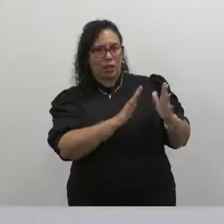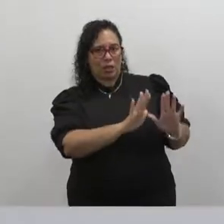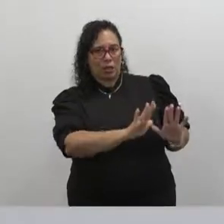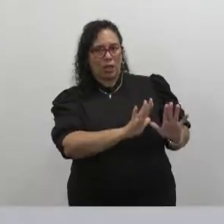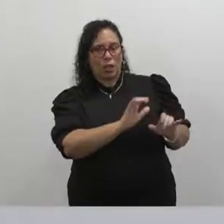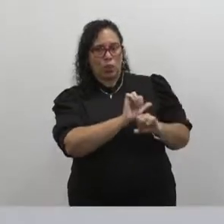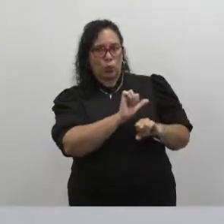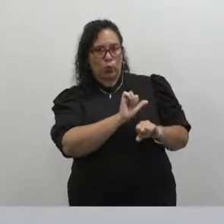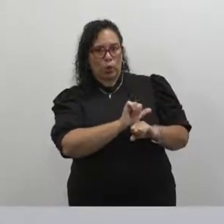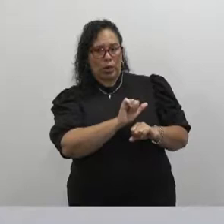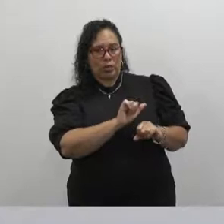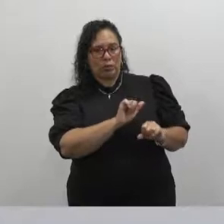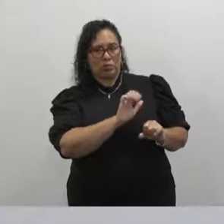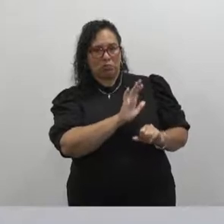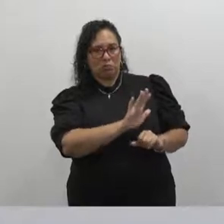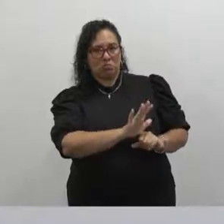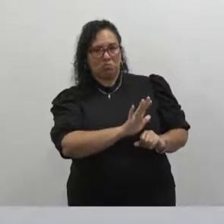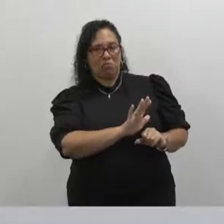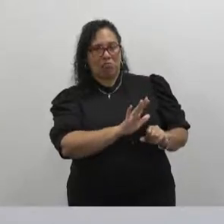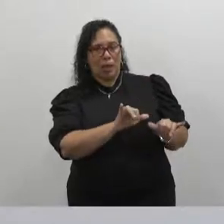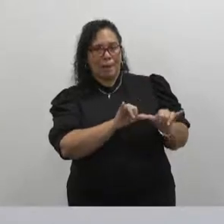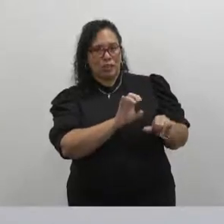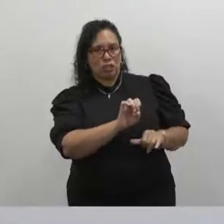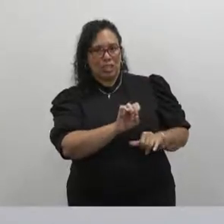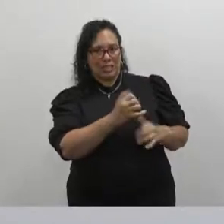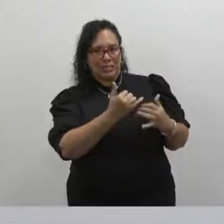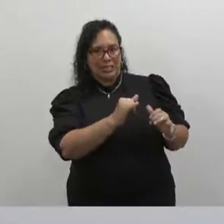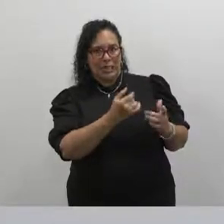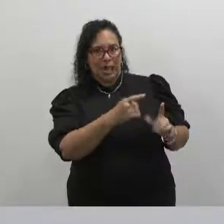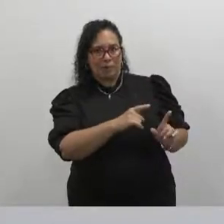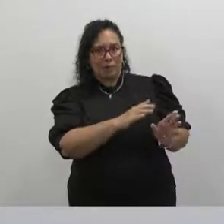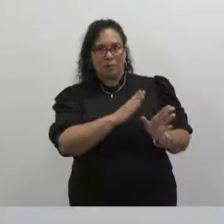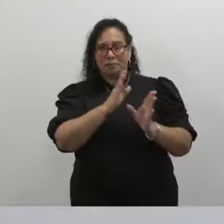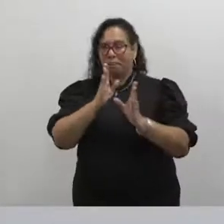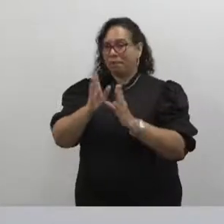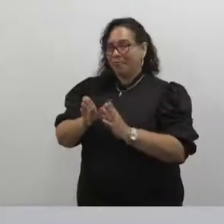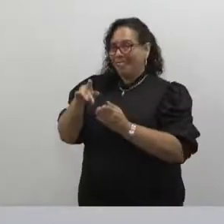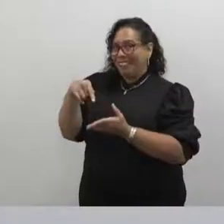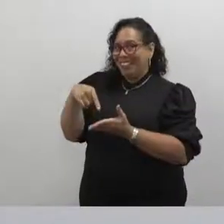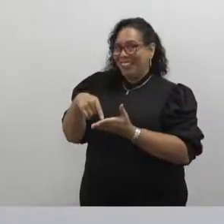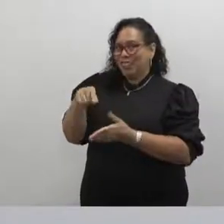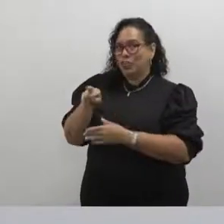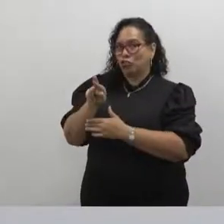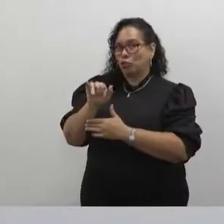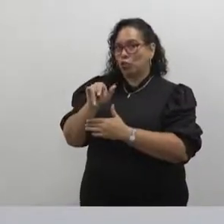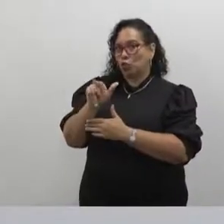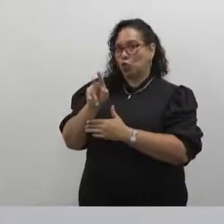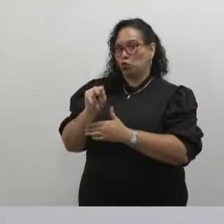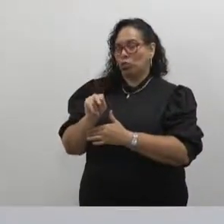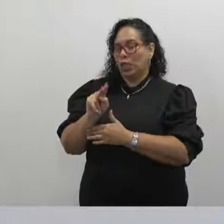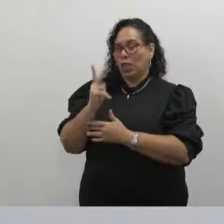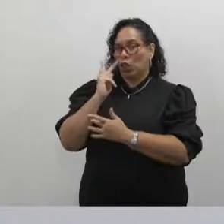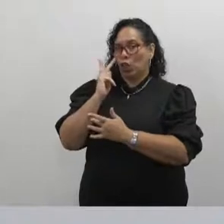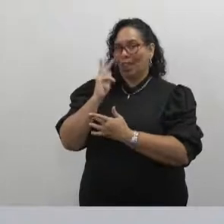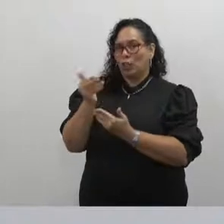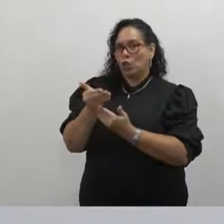trọng lối để vô từ bậc cụt bậc trên chấm mùi nó thảo với cá để dân từ tu ban bị mấy chữ inu tê